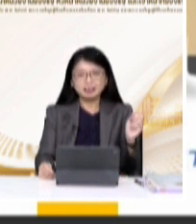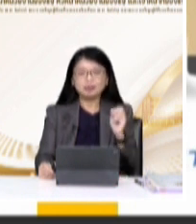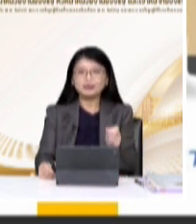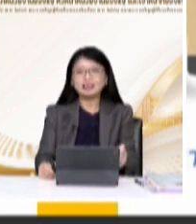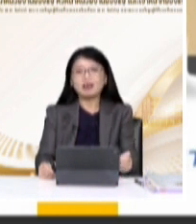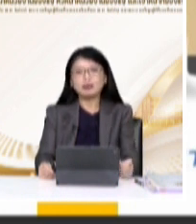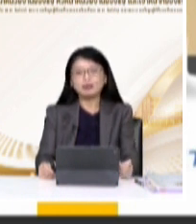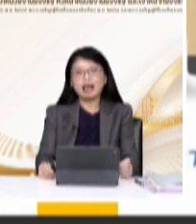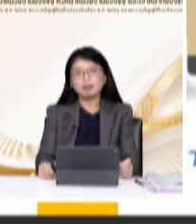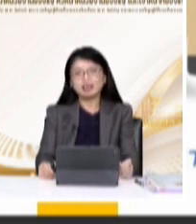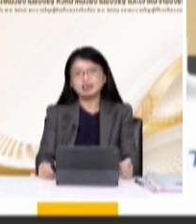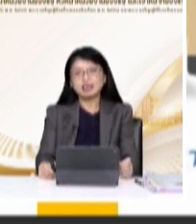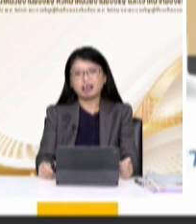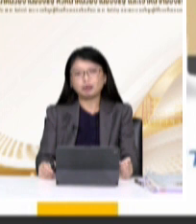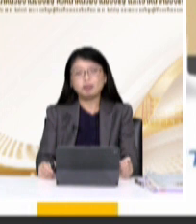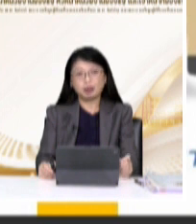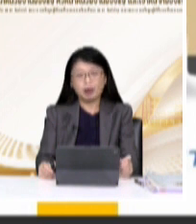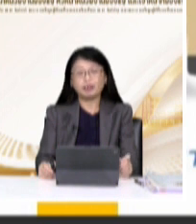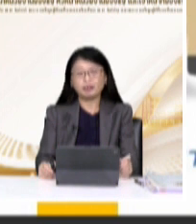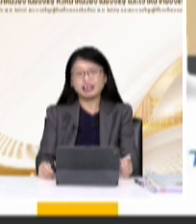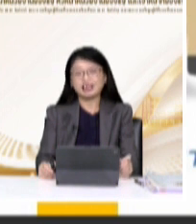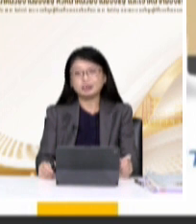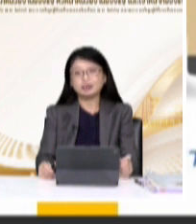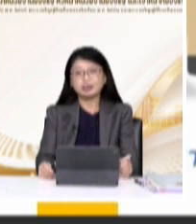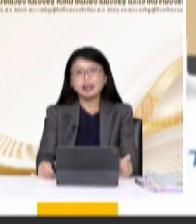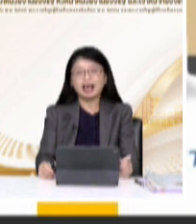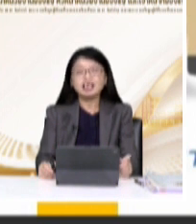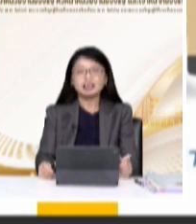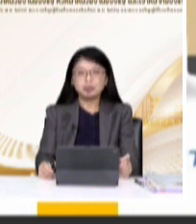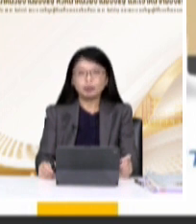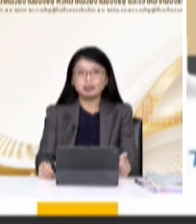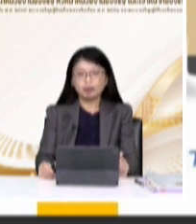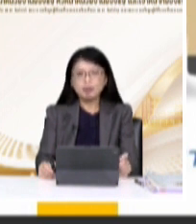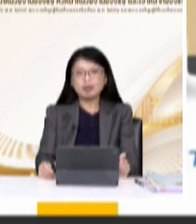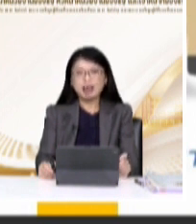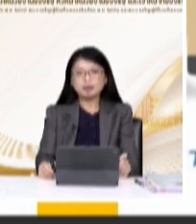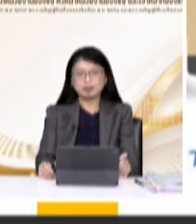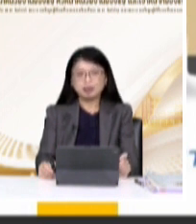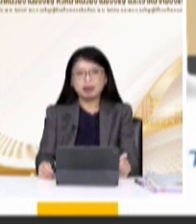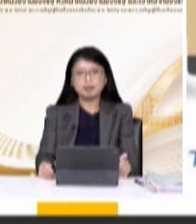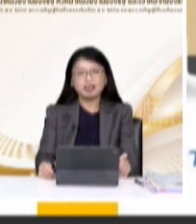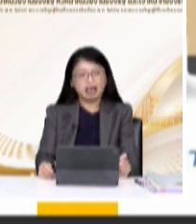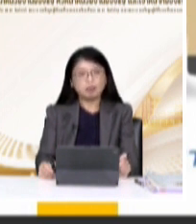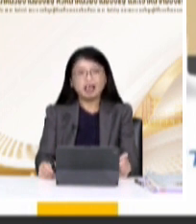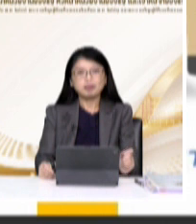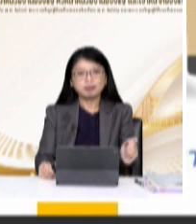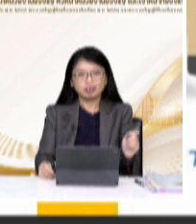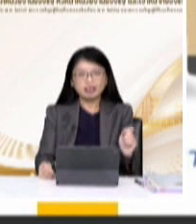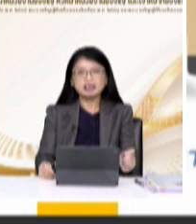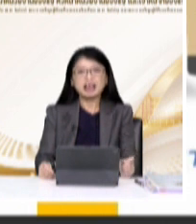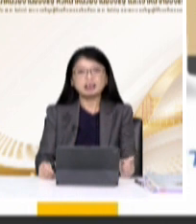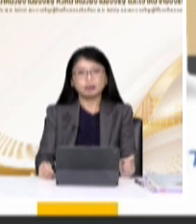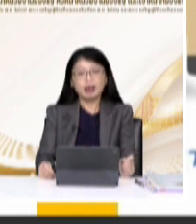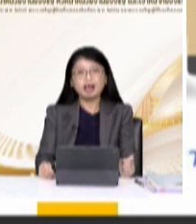เมื่อสักครู่ที่เรายกตัวอย่างไปก็คืออย่างตัวพรบโรงเรียนเอกชนใช่ไหมคะที่พูดถึงผู้มีอำนาจเปรียบเทียบปรับถามว่าก